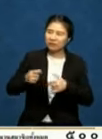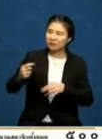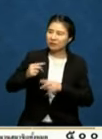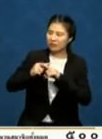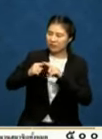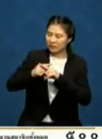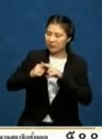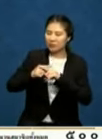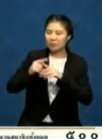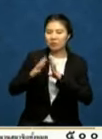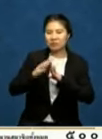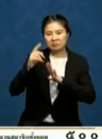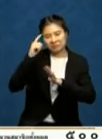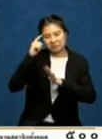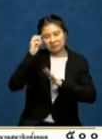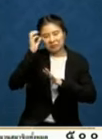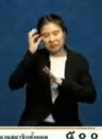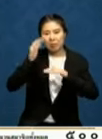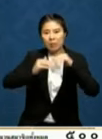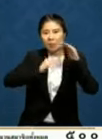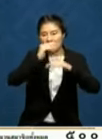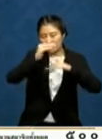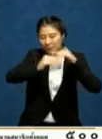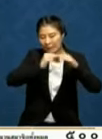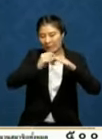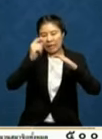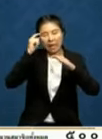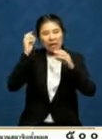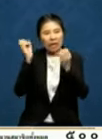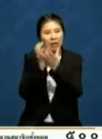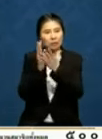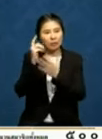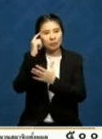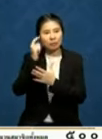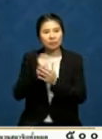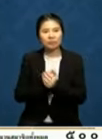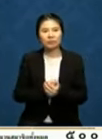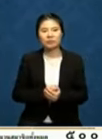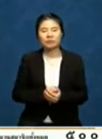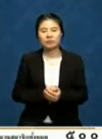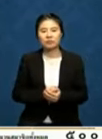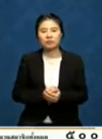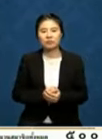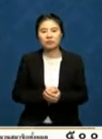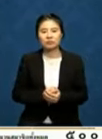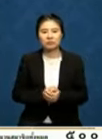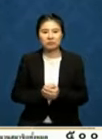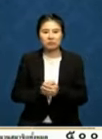พัฒนาการของเด็กและส่งผลต่อสมองที่จะสร้างคลื่นบริเว